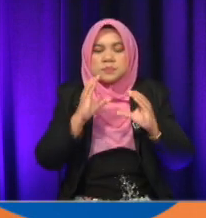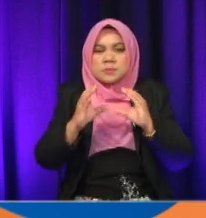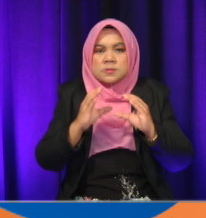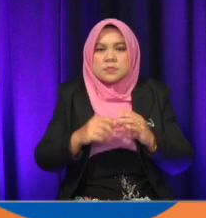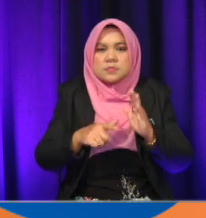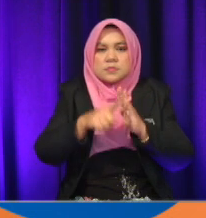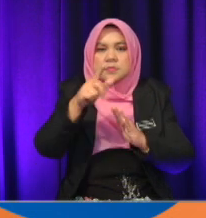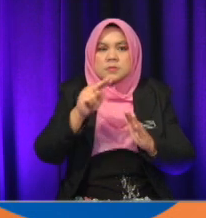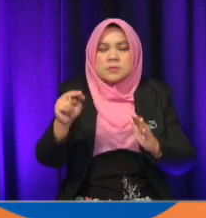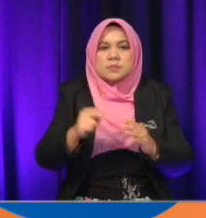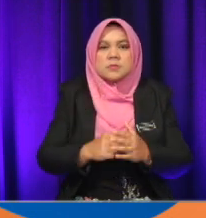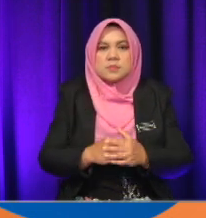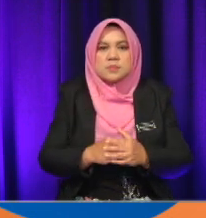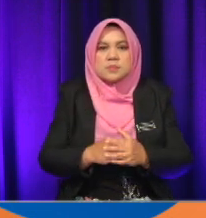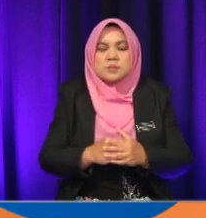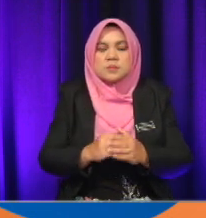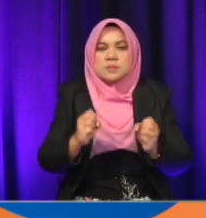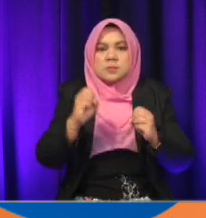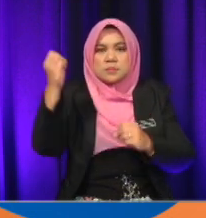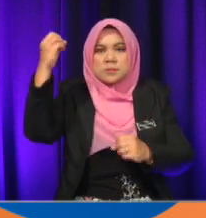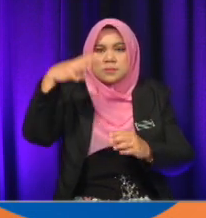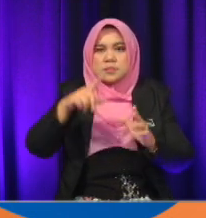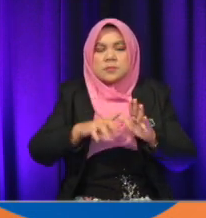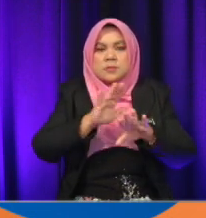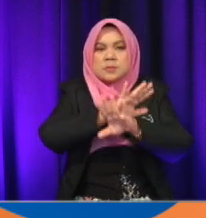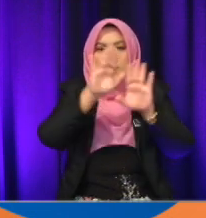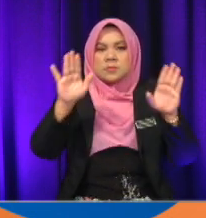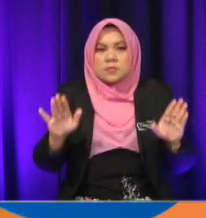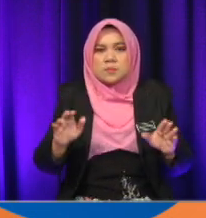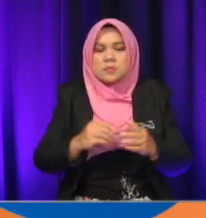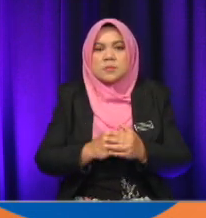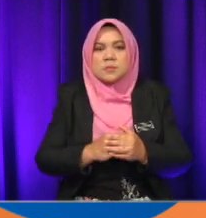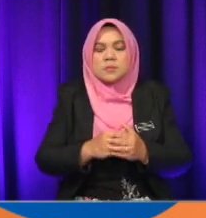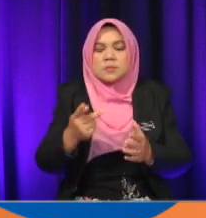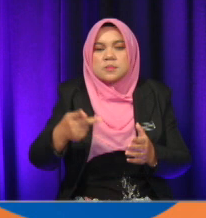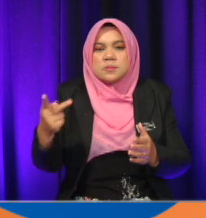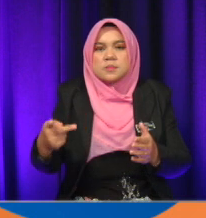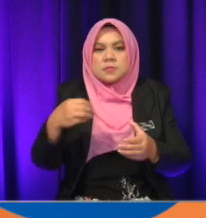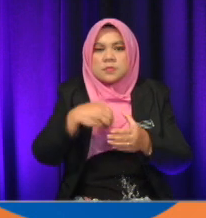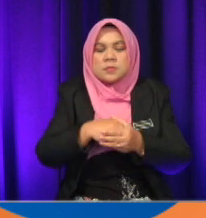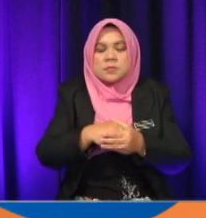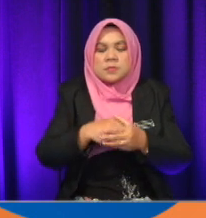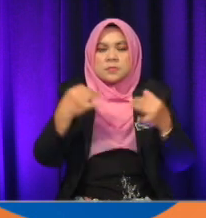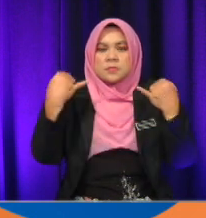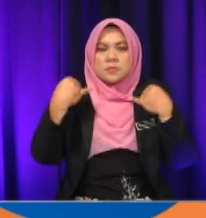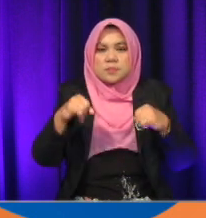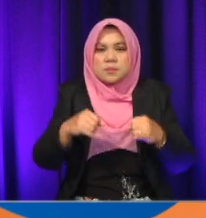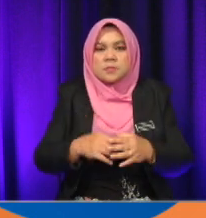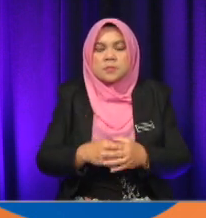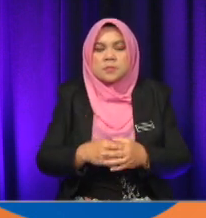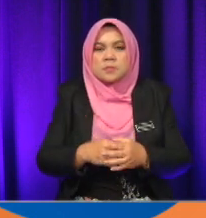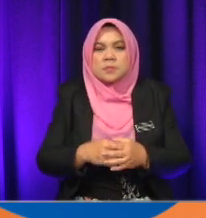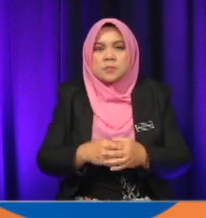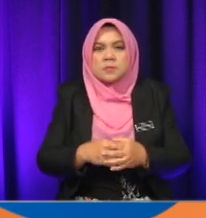kelebihannya. Mungkin cahaya kita lebih terang, lampu kita tu cahayanya lebih terang daripada produk yang ada di pasaran. Dan lampu kita